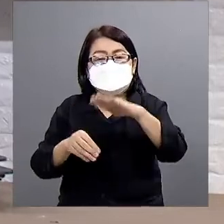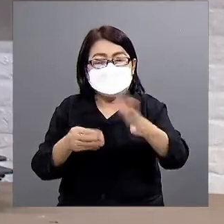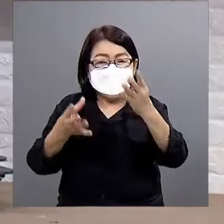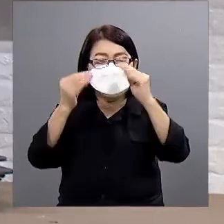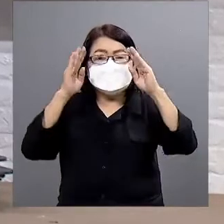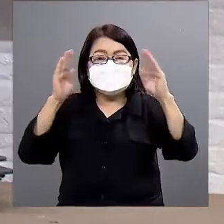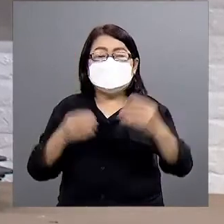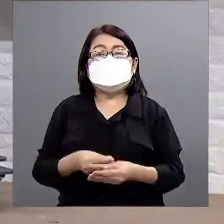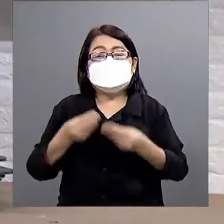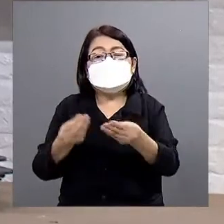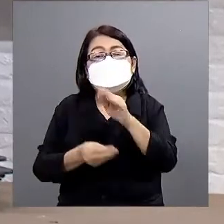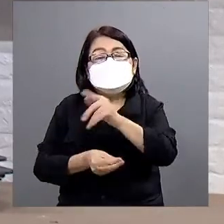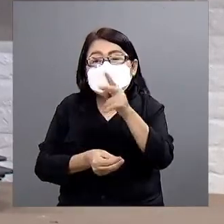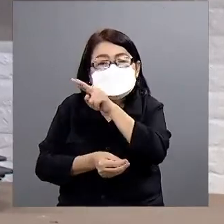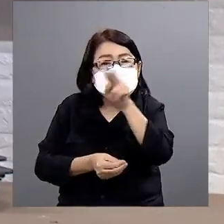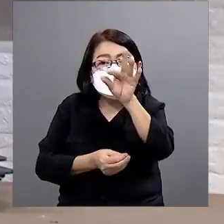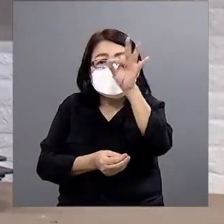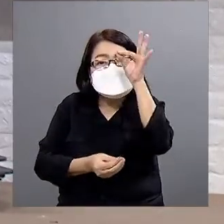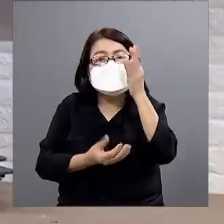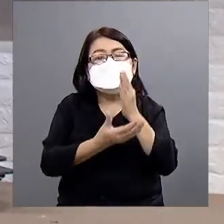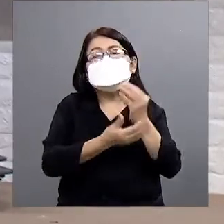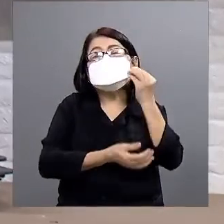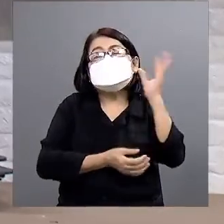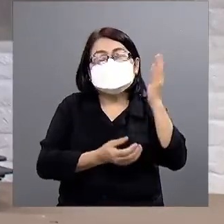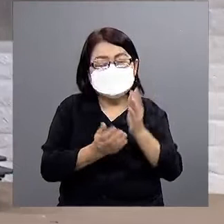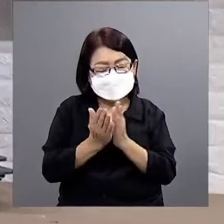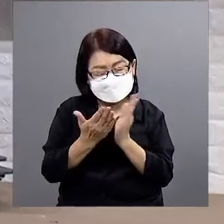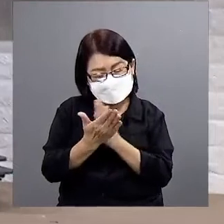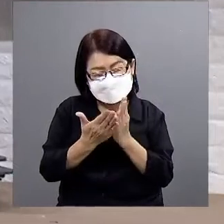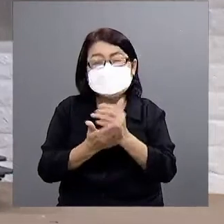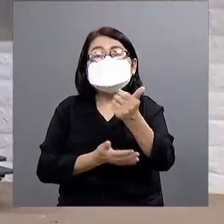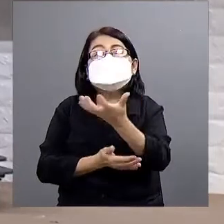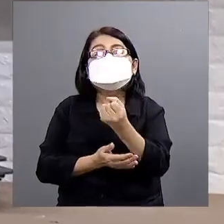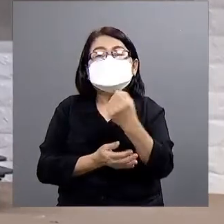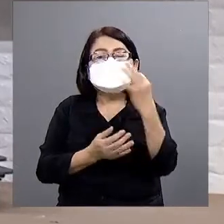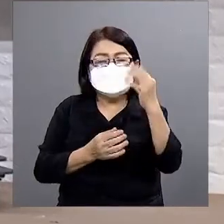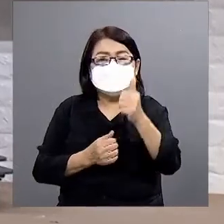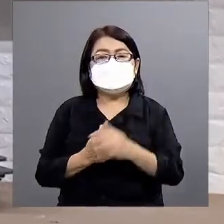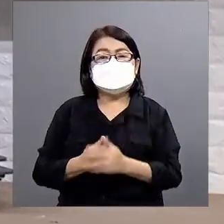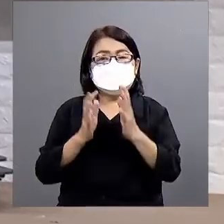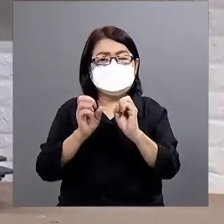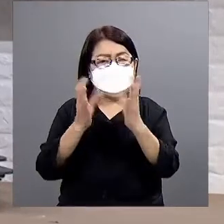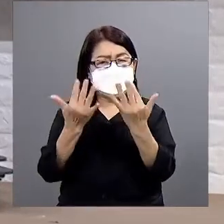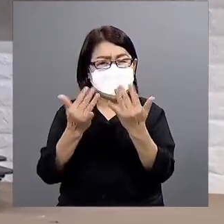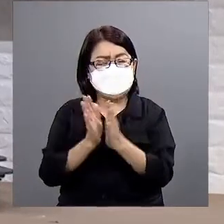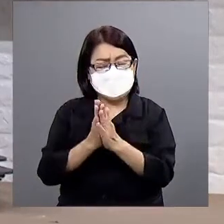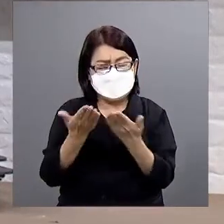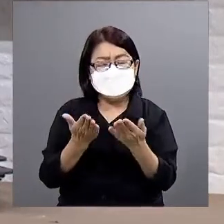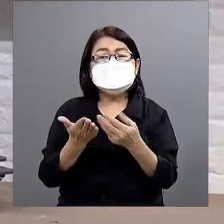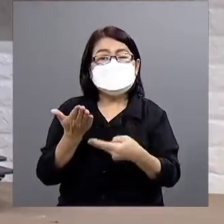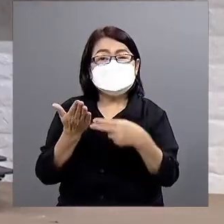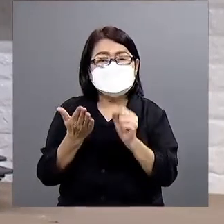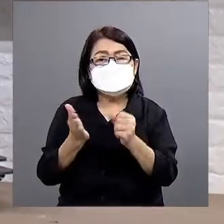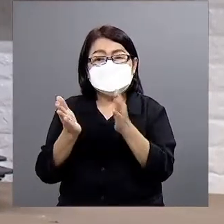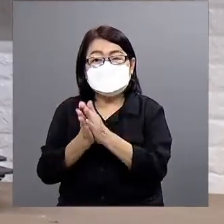านหนังสือฟรีได้และตอนนี้ค่ะครูจุ้ยกับครูออนบอกว่ากำลังพัฒนาหลักสูตรและกิจกรรมร่วมกับผู้ปกครองเพื่อให้บุตรหลาน